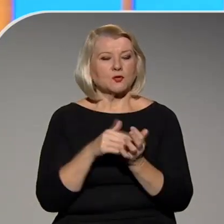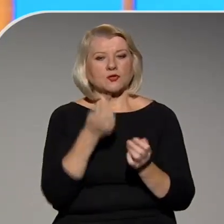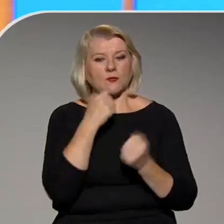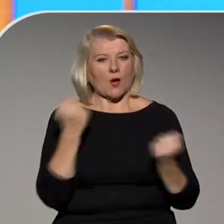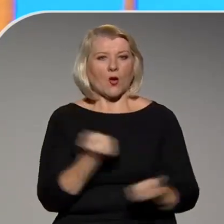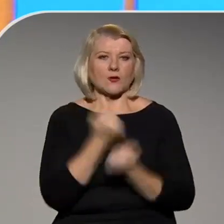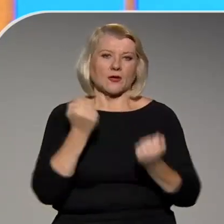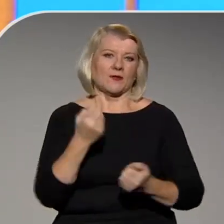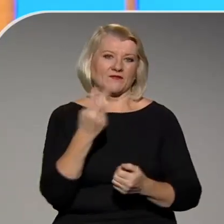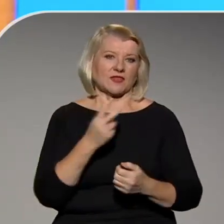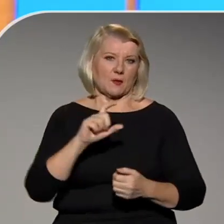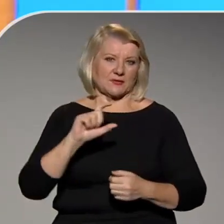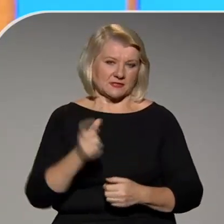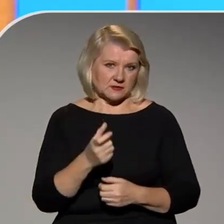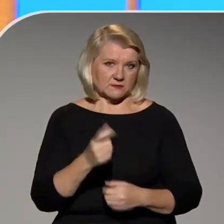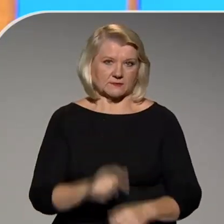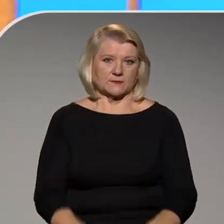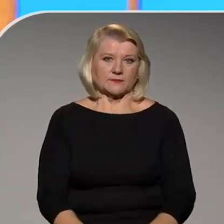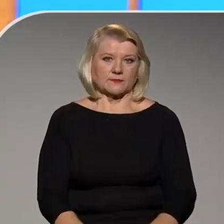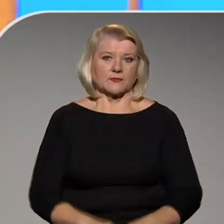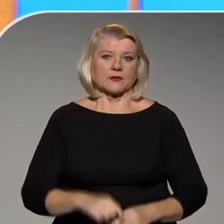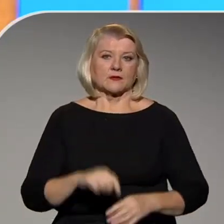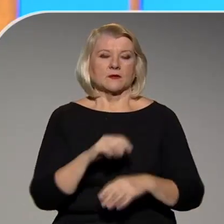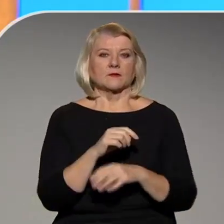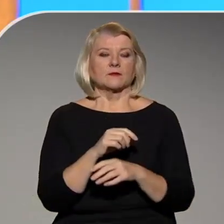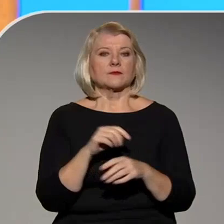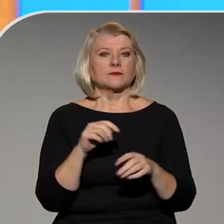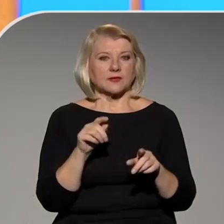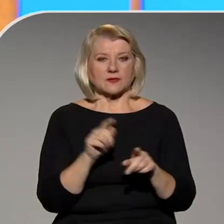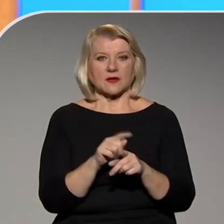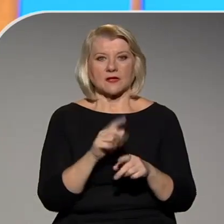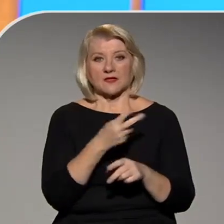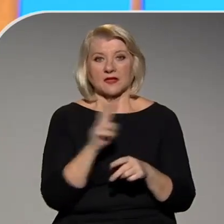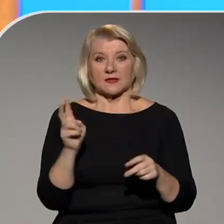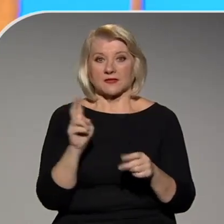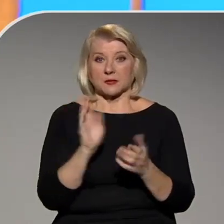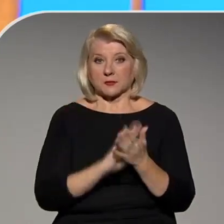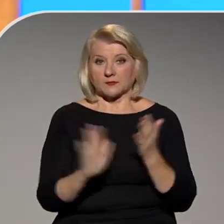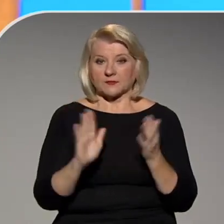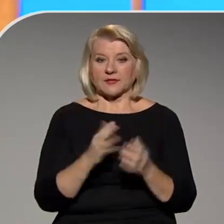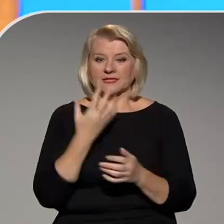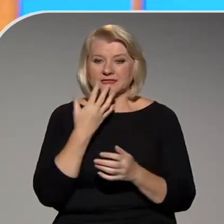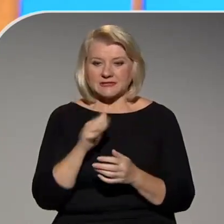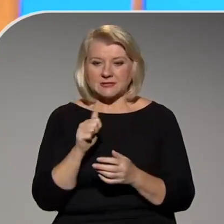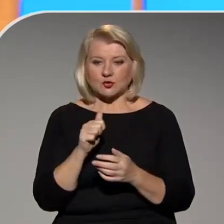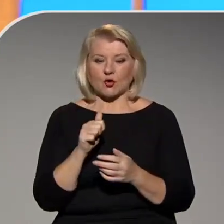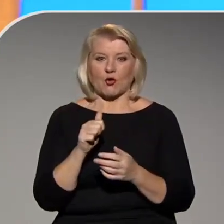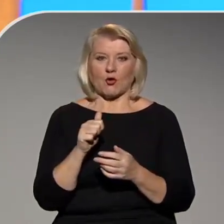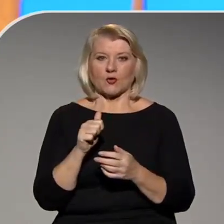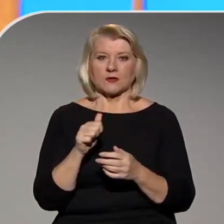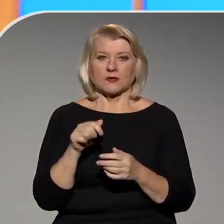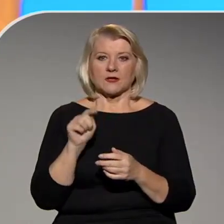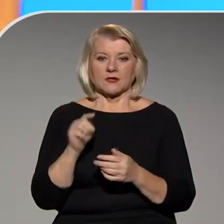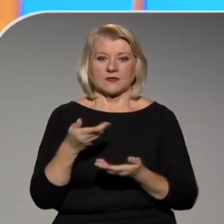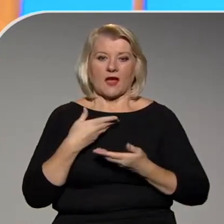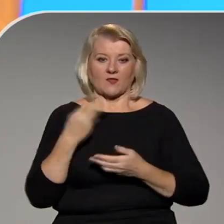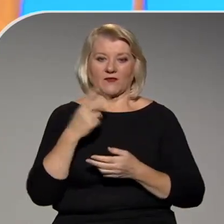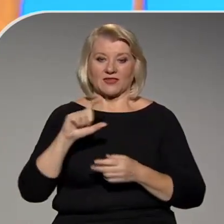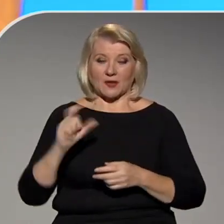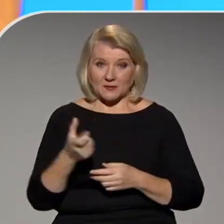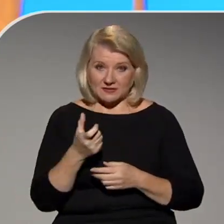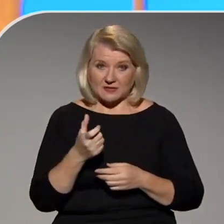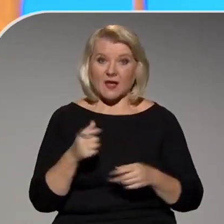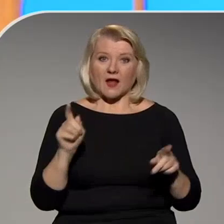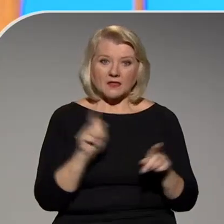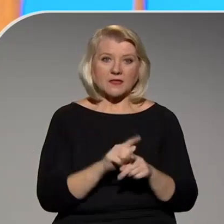C. Možná některý diváci zase netuší, že nejenom ty citrusy, ten citron je zdrojem vitamínu C, ale